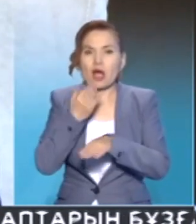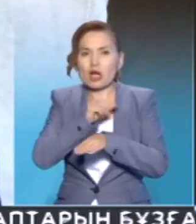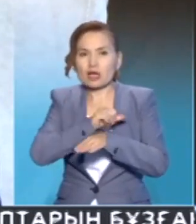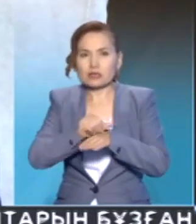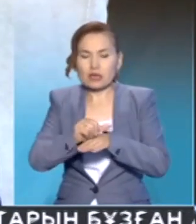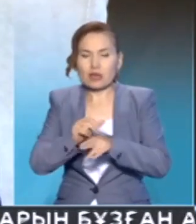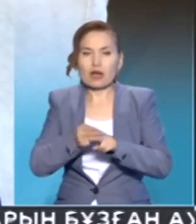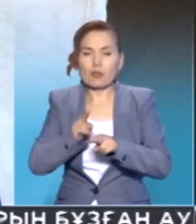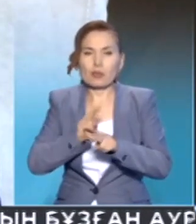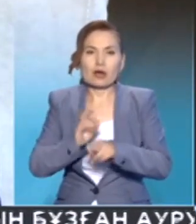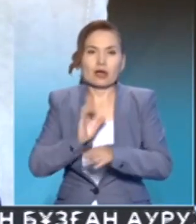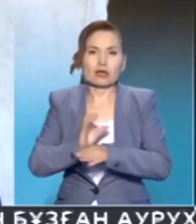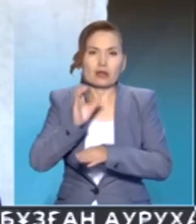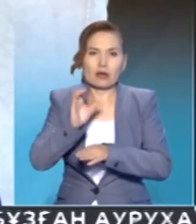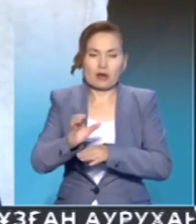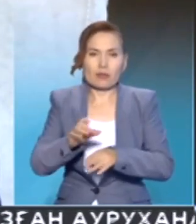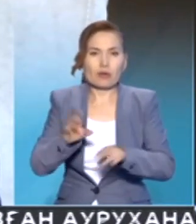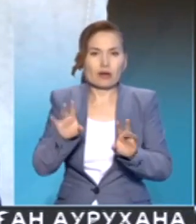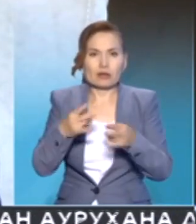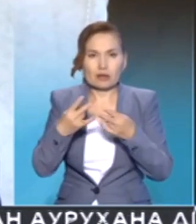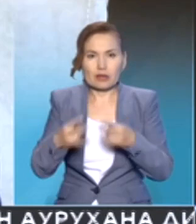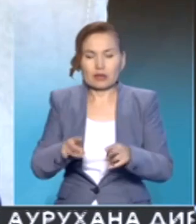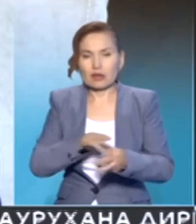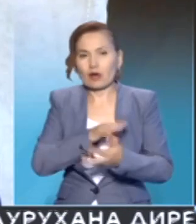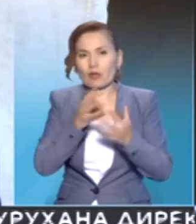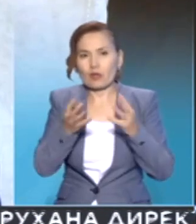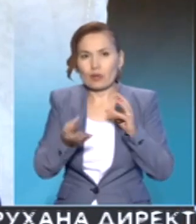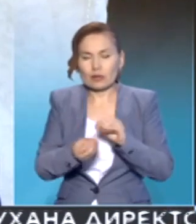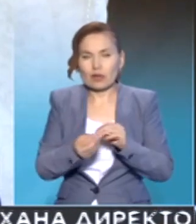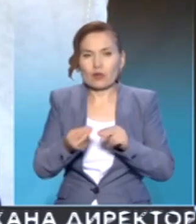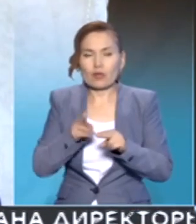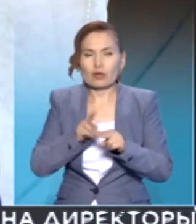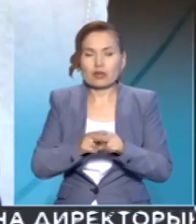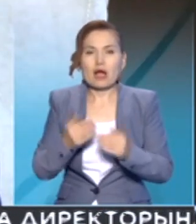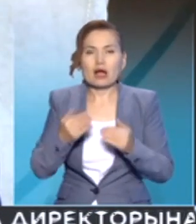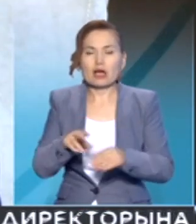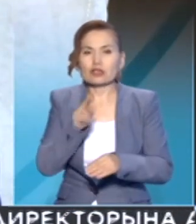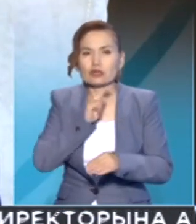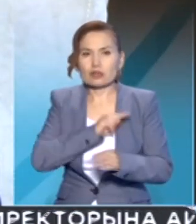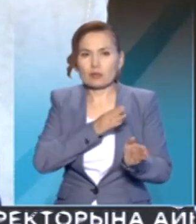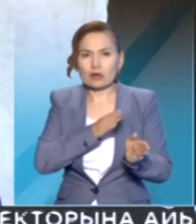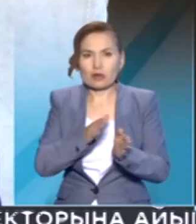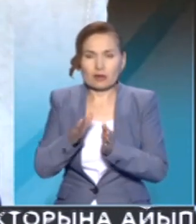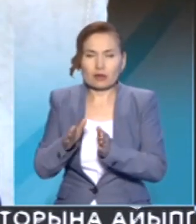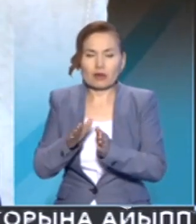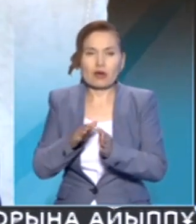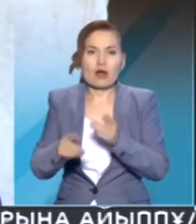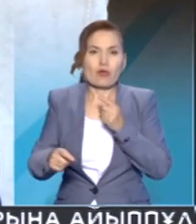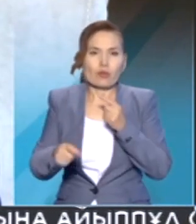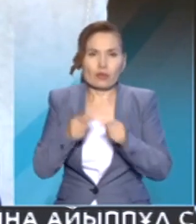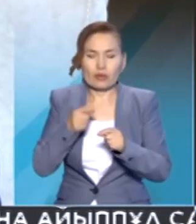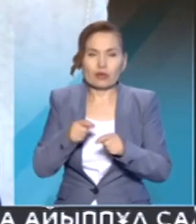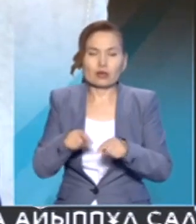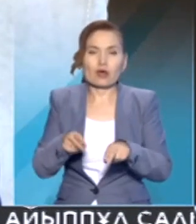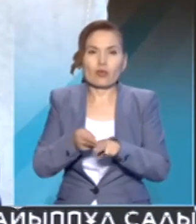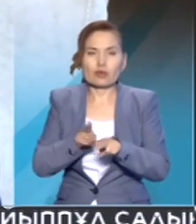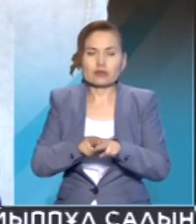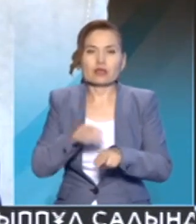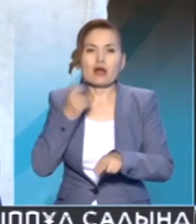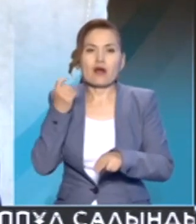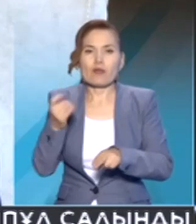квоталарды енгізу оңай. Бірақ ондай шектеулер фермерлерді банкроттыққа, ал